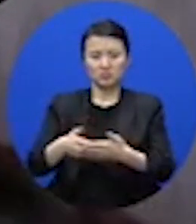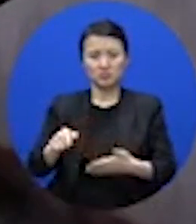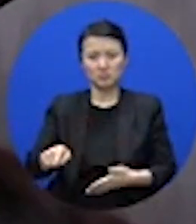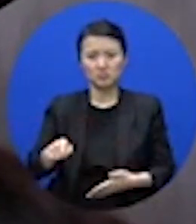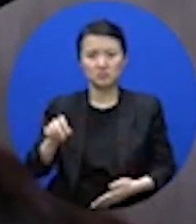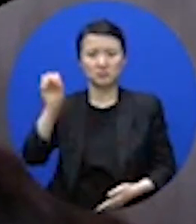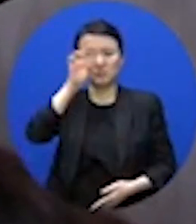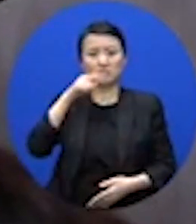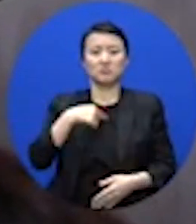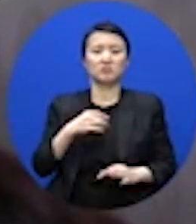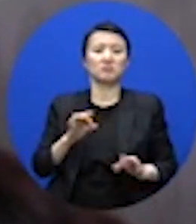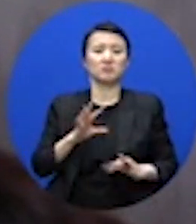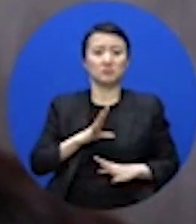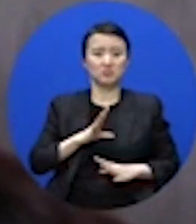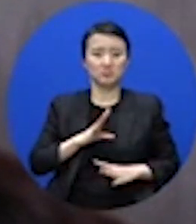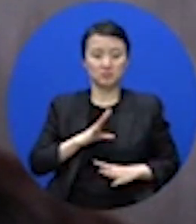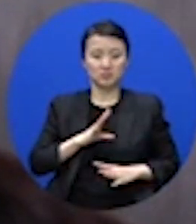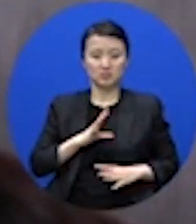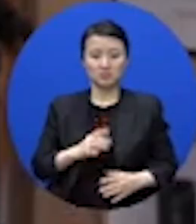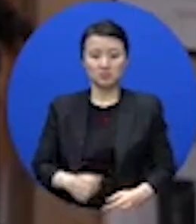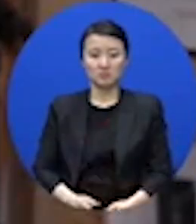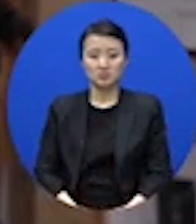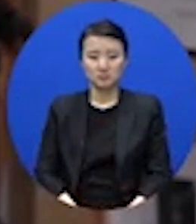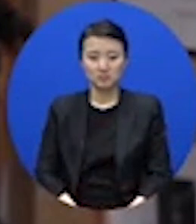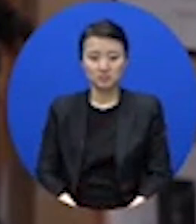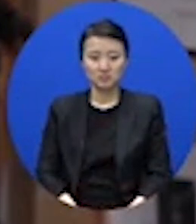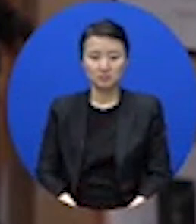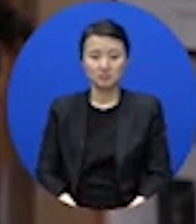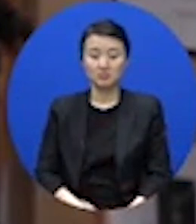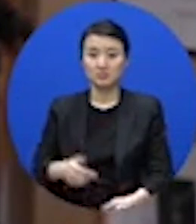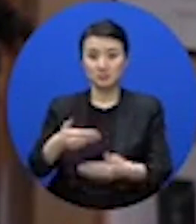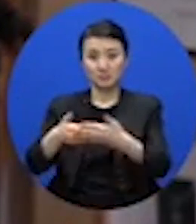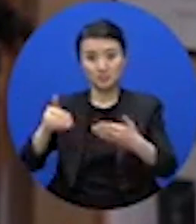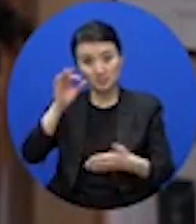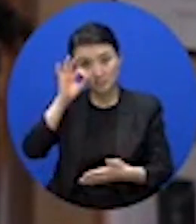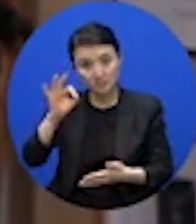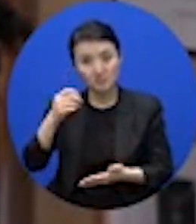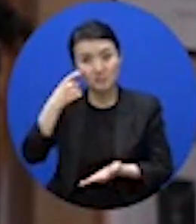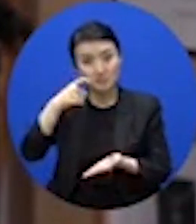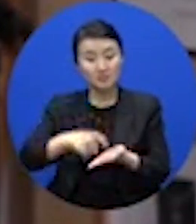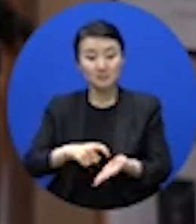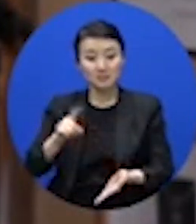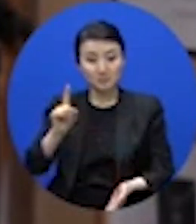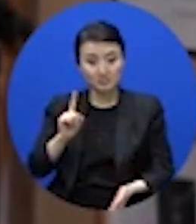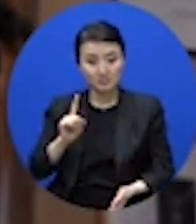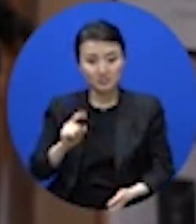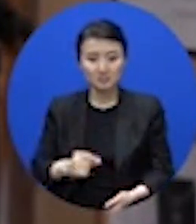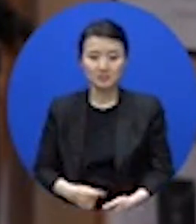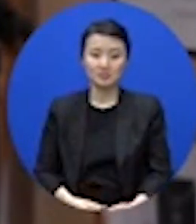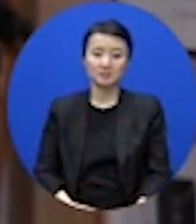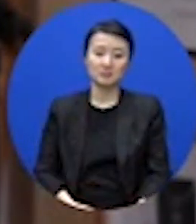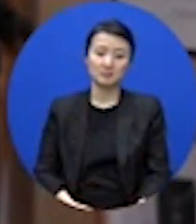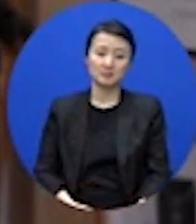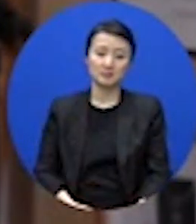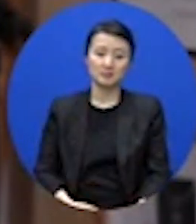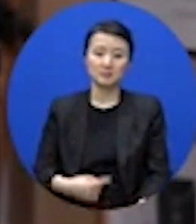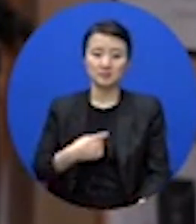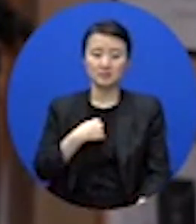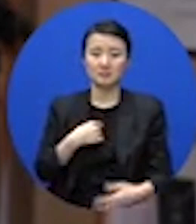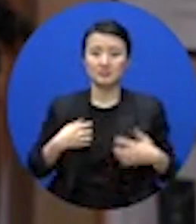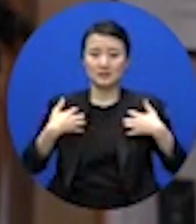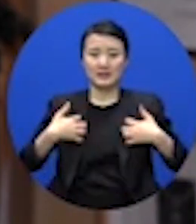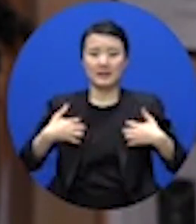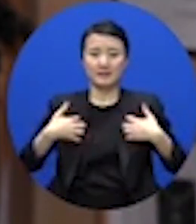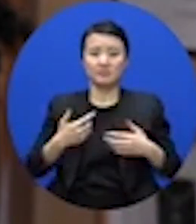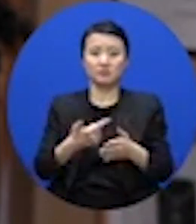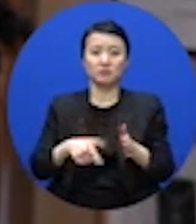깜짝 놀랐어요. 근데 저 그림에서 뭐 자기는 게임을 하기 위해서